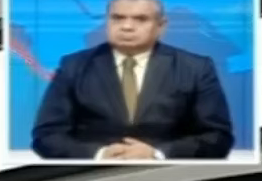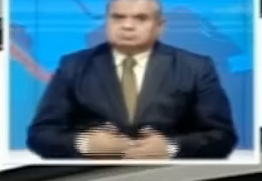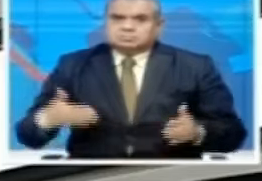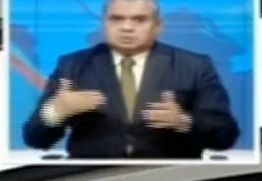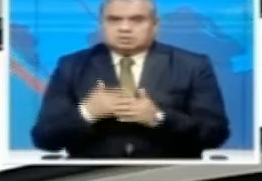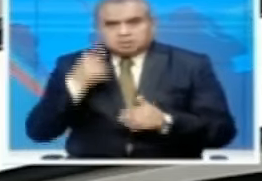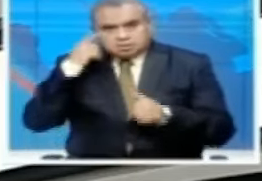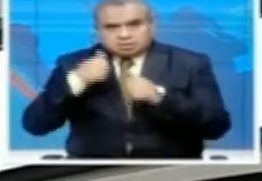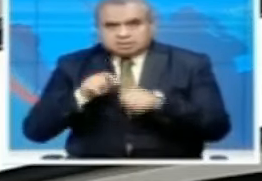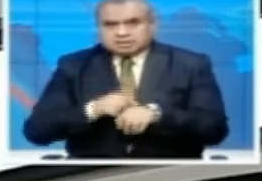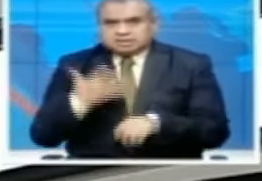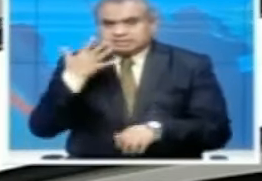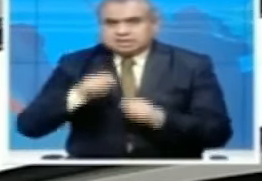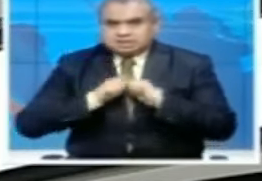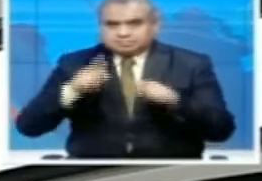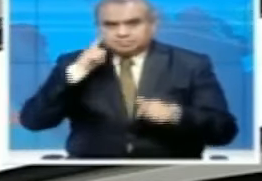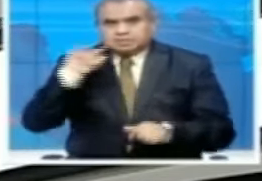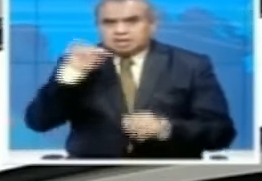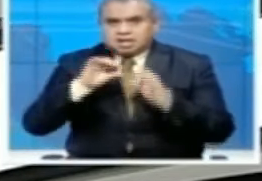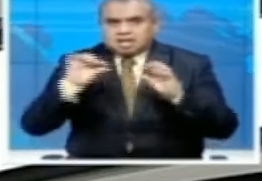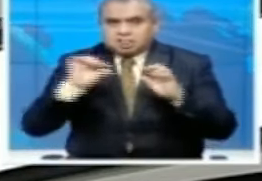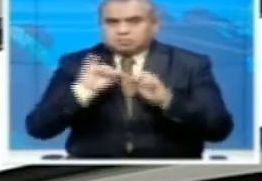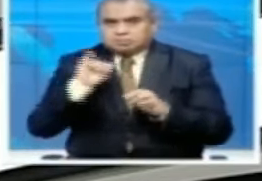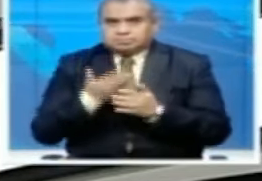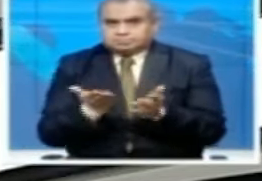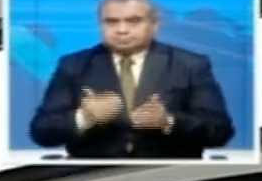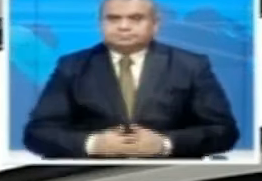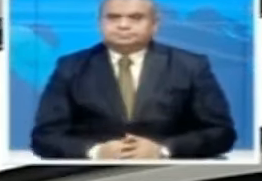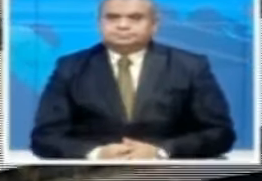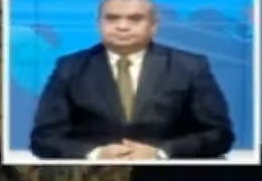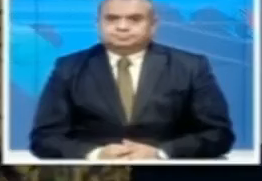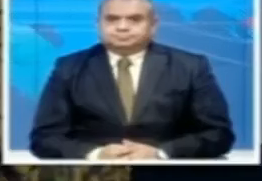نهاية الخامسة، وهذا التذكير بأبرز ما جاء بها من عناوين.